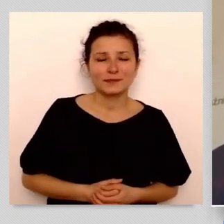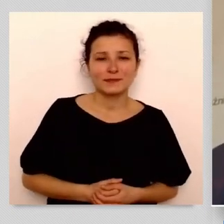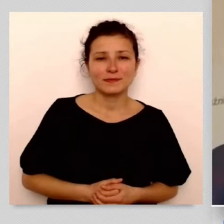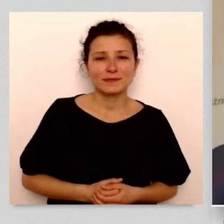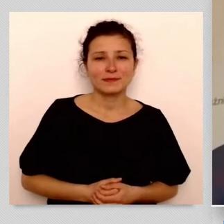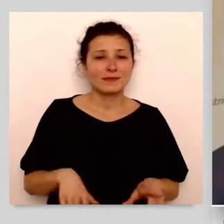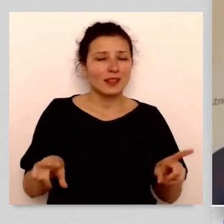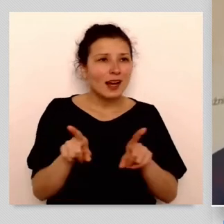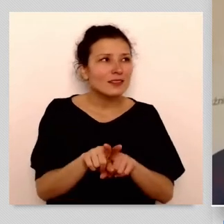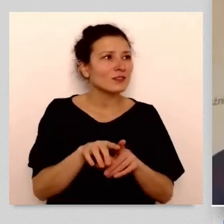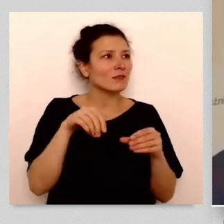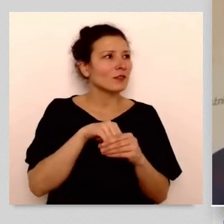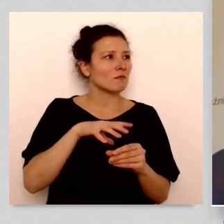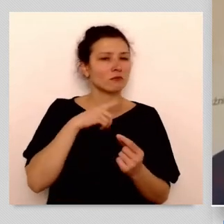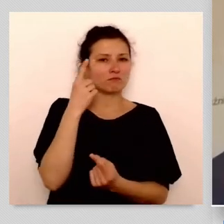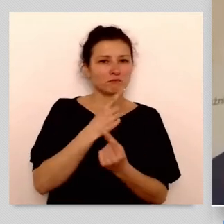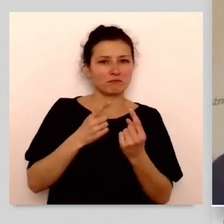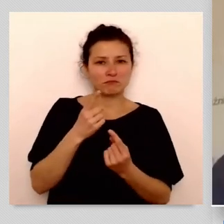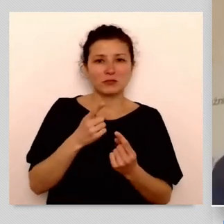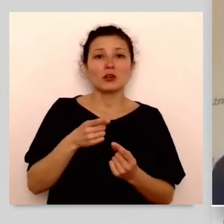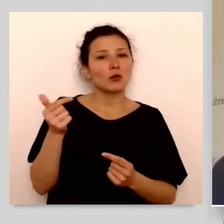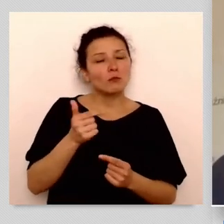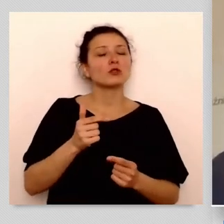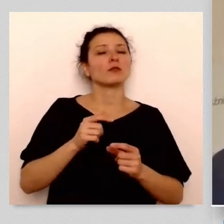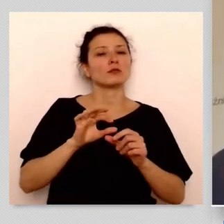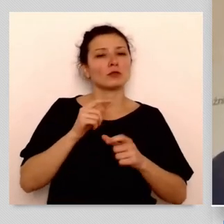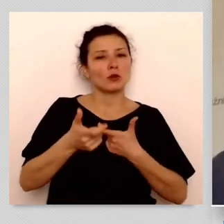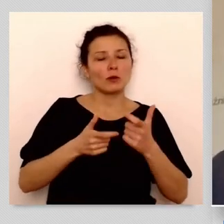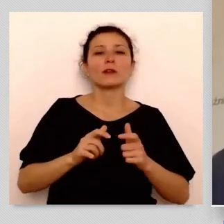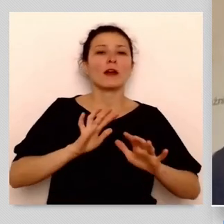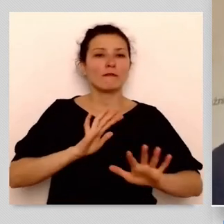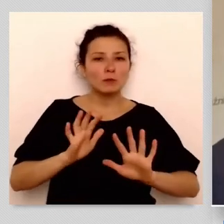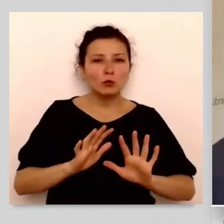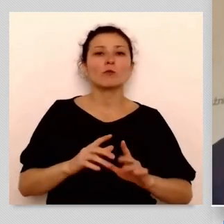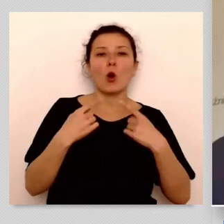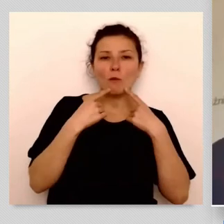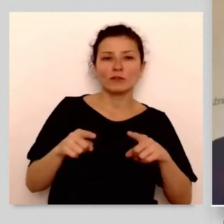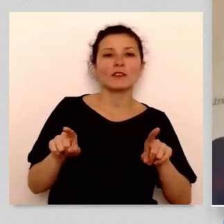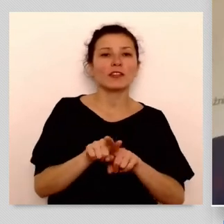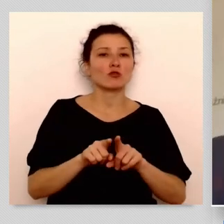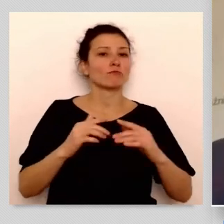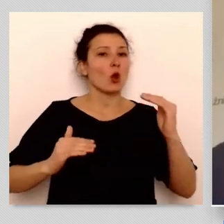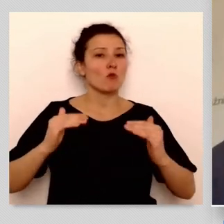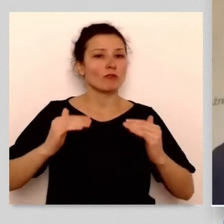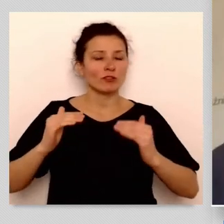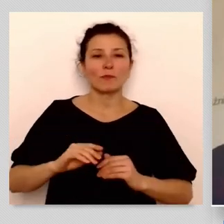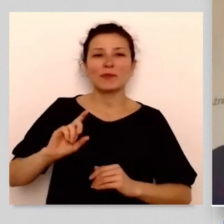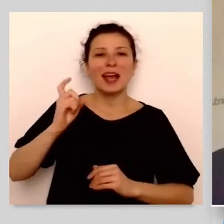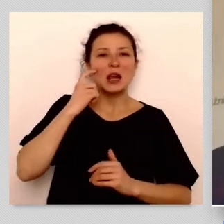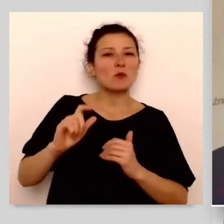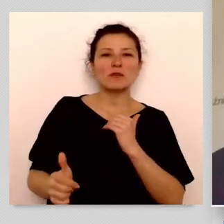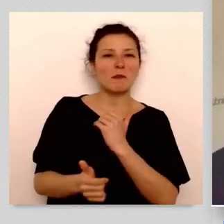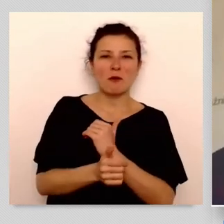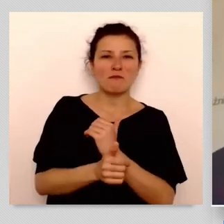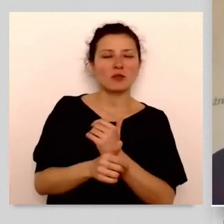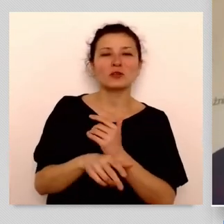pewnym przemyśleniem, że to musi być prowadzone w sposób odpowiedzialny i bardzo zrównoważony. To jednak główny argument odrzucenia